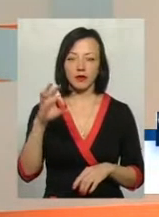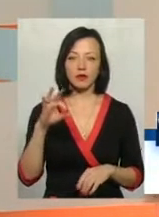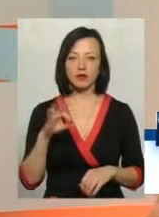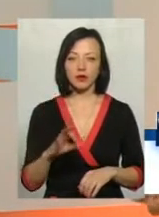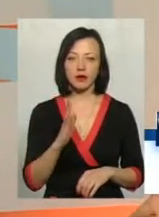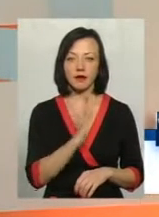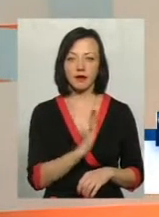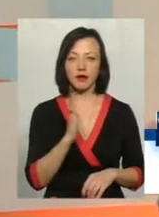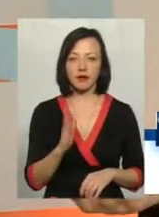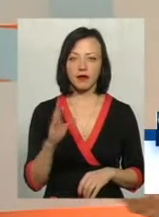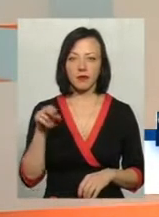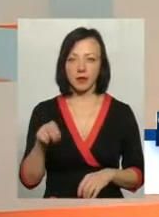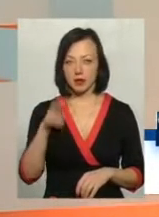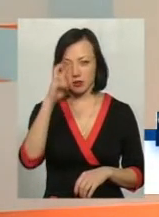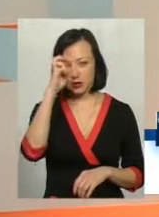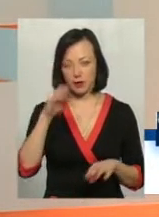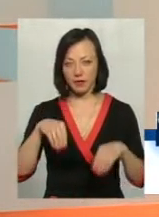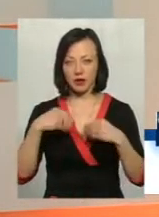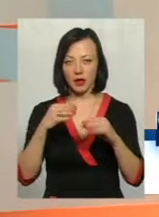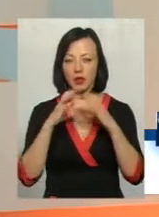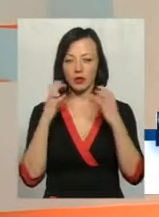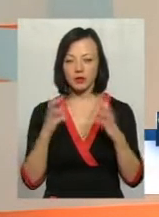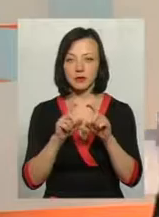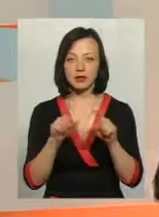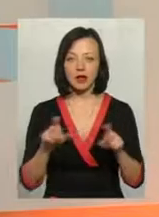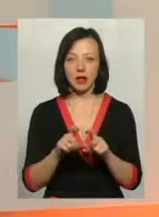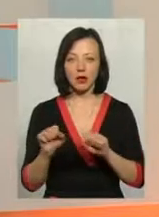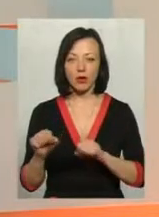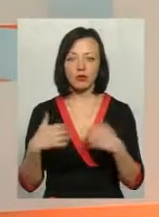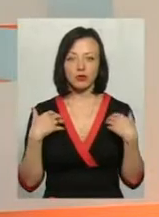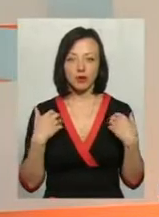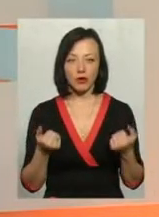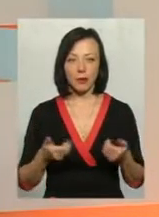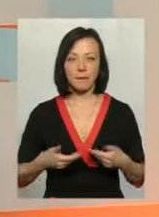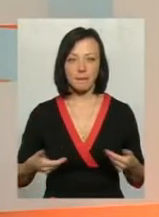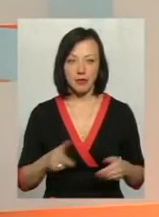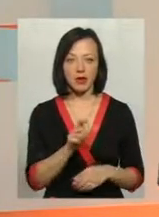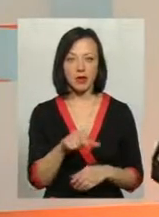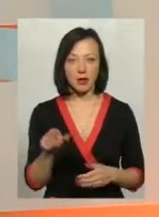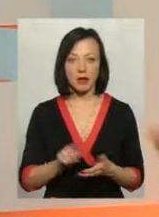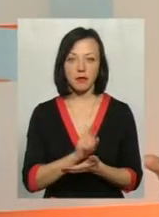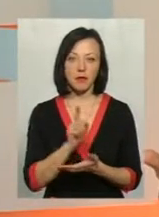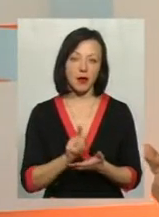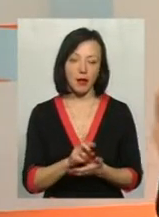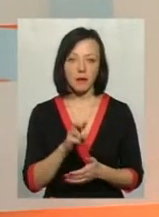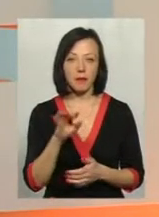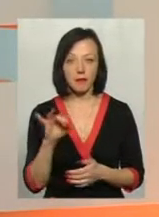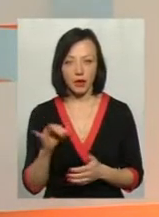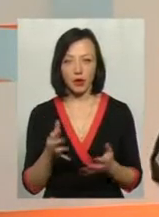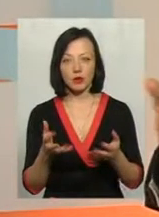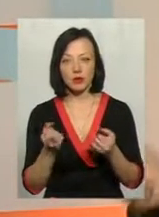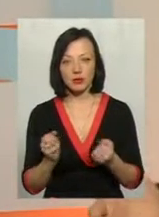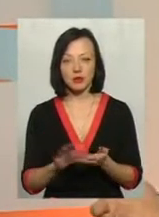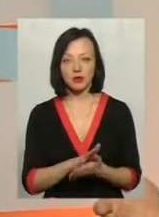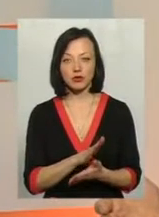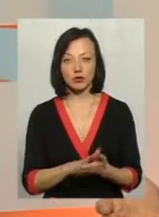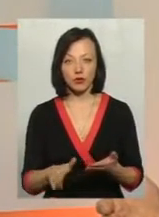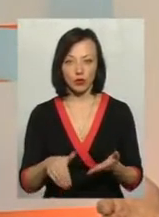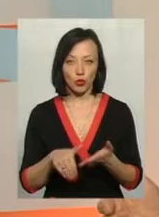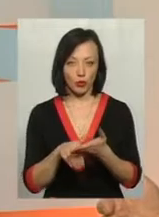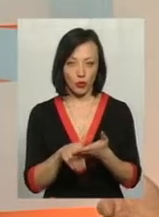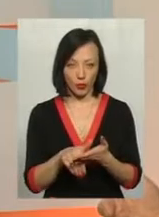держава віддає на утримання закладів охорони здоров'я, у яких ми, громадяни, мали би теоретично отримати безкоштовну